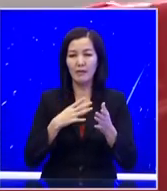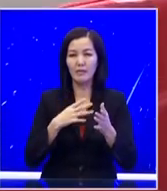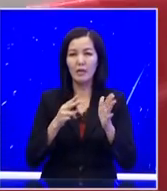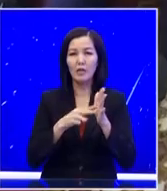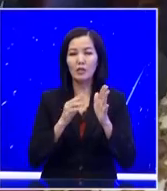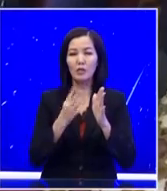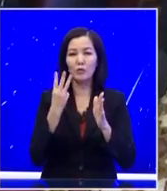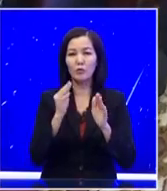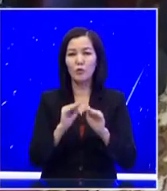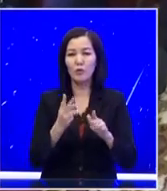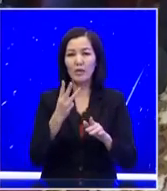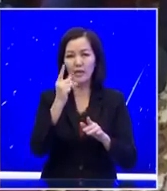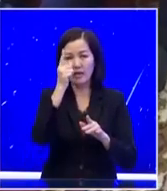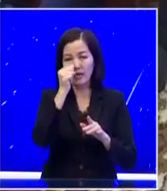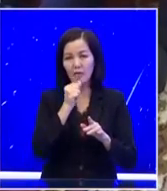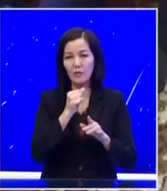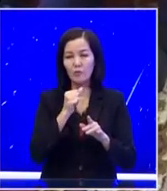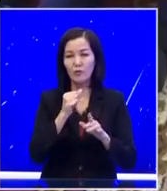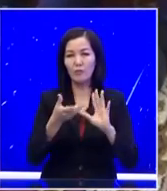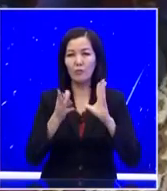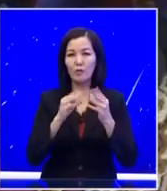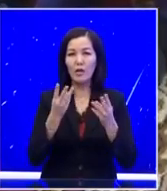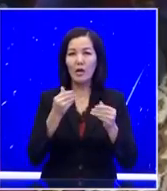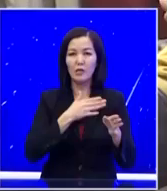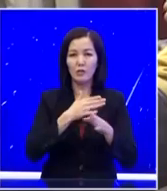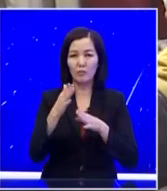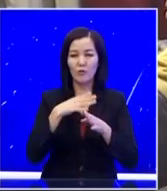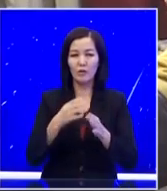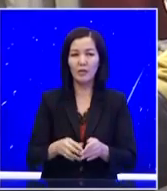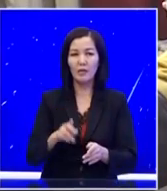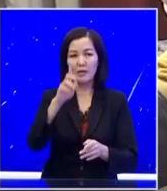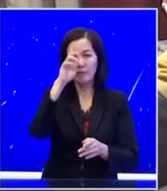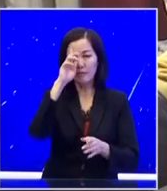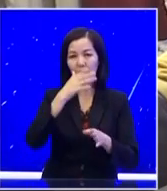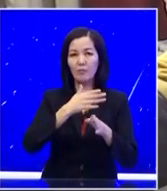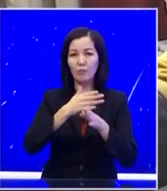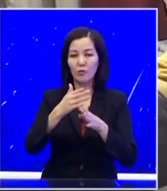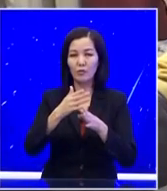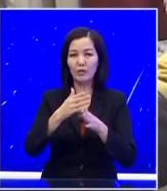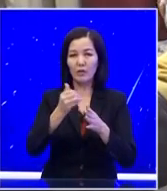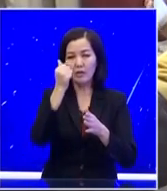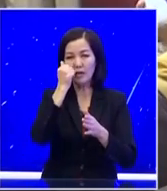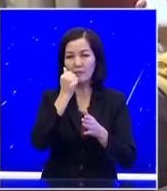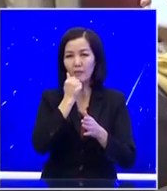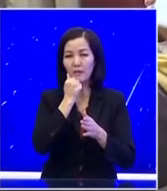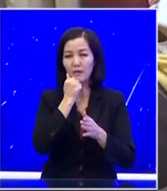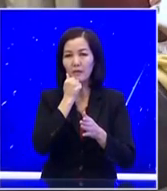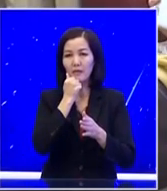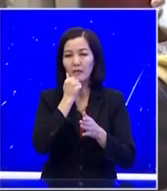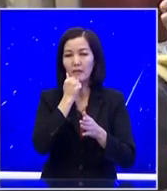Жетеудің үшеуіне 2 айлық есептік көрсеткіш көлемінде қаржы берілген. Мемлекет бөліп жатыр, оған да рахмет.